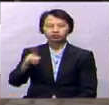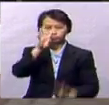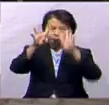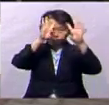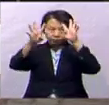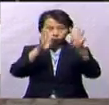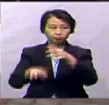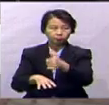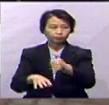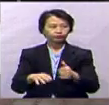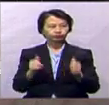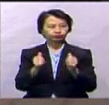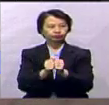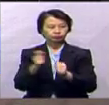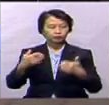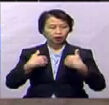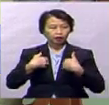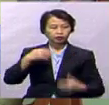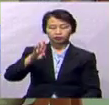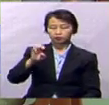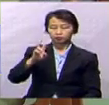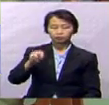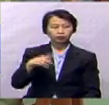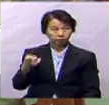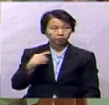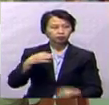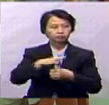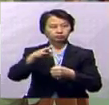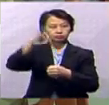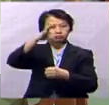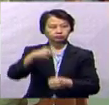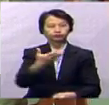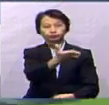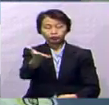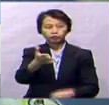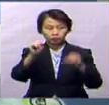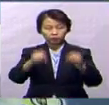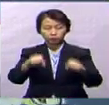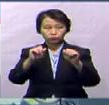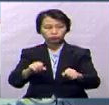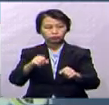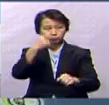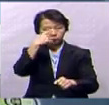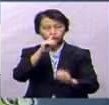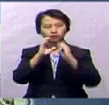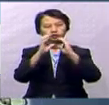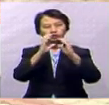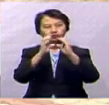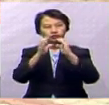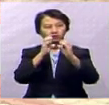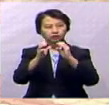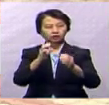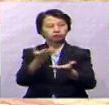kreatif. Tapi dengan hadirnya band, dengan semangat yang band ada, mereka mampu untuk bercakap di